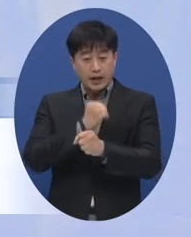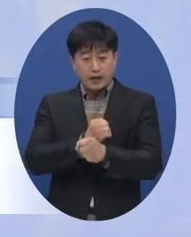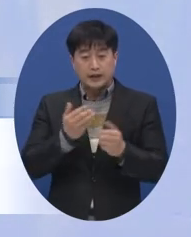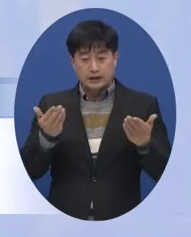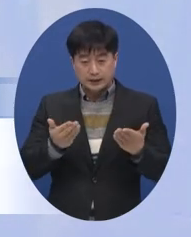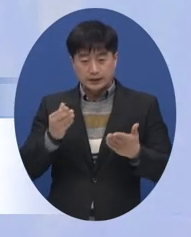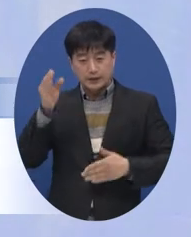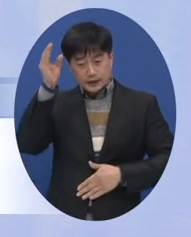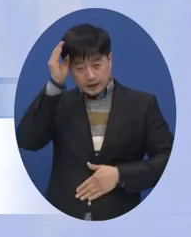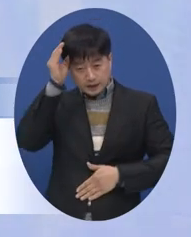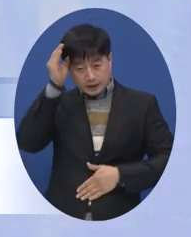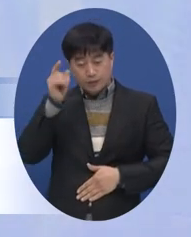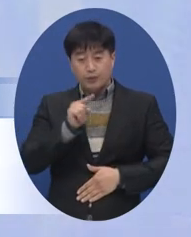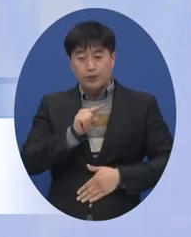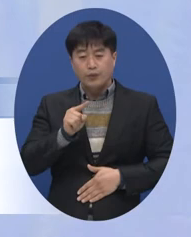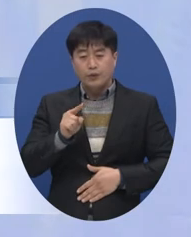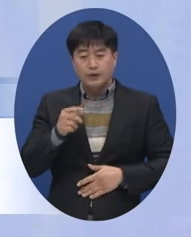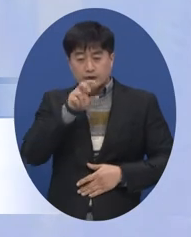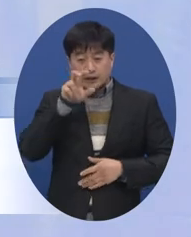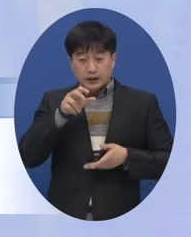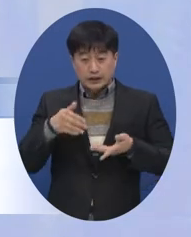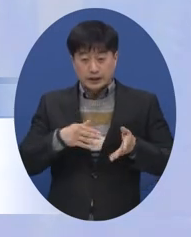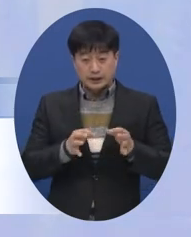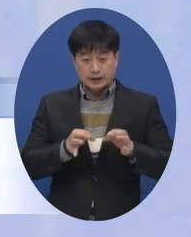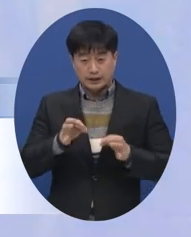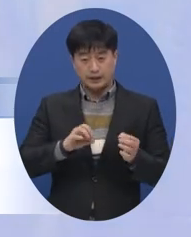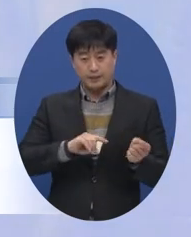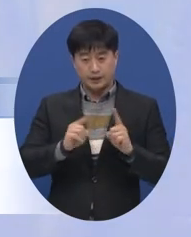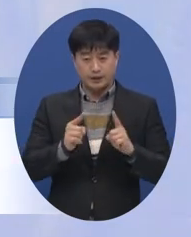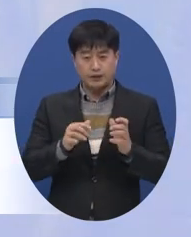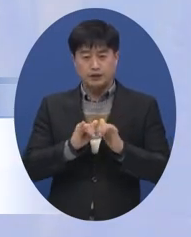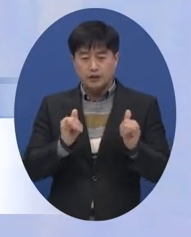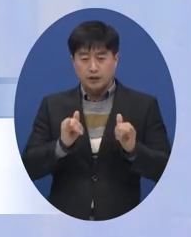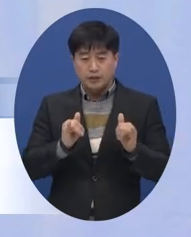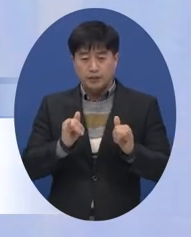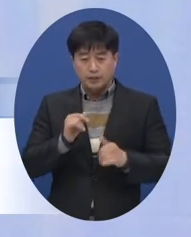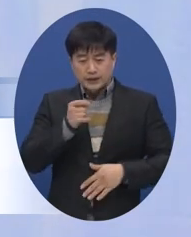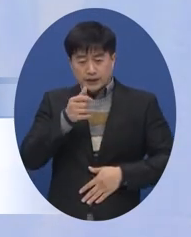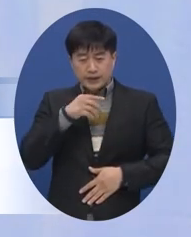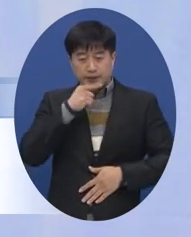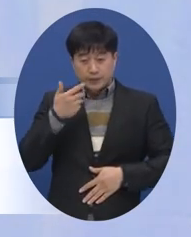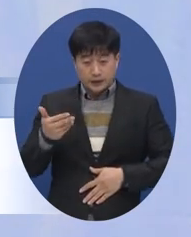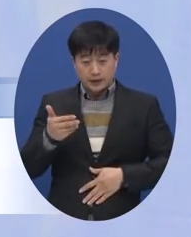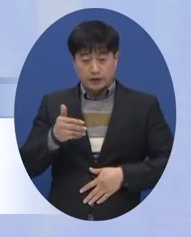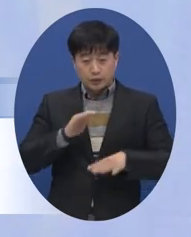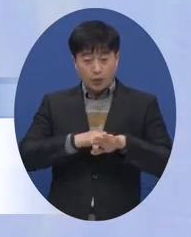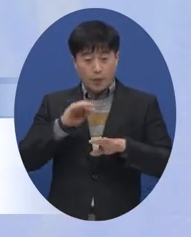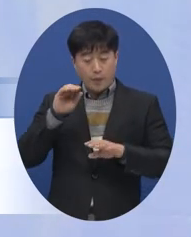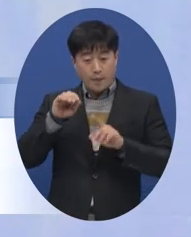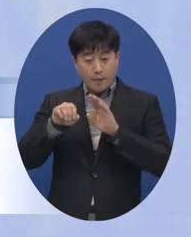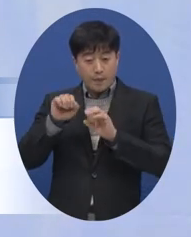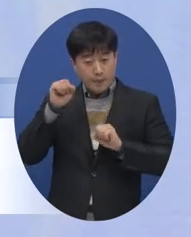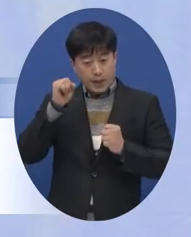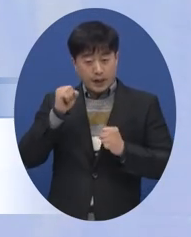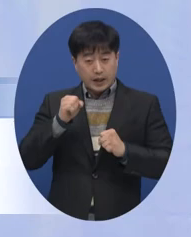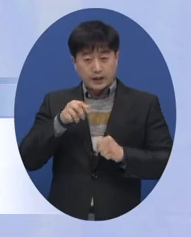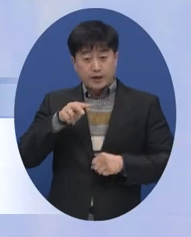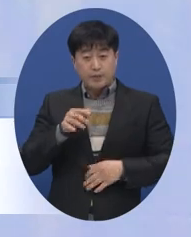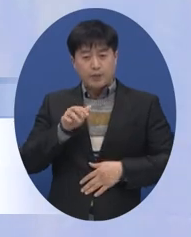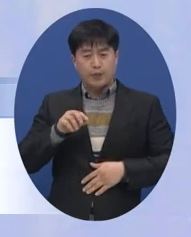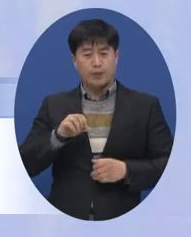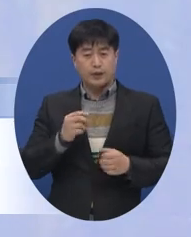일또 기대하는 바는 골목 상권들이 좀 살아나고, 사람으로 치면 모세혈관, 손발의 세포들이 제대로